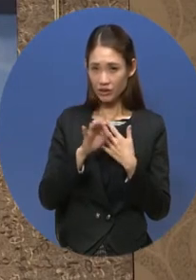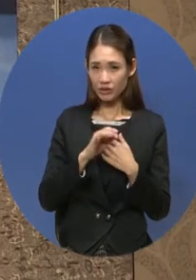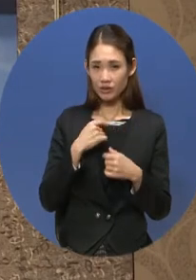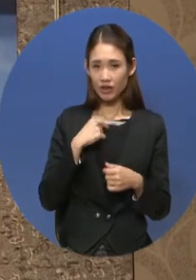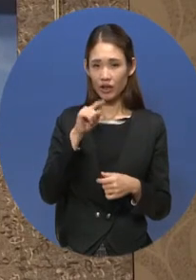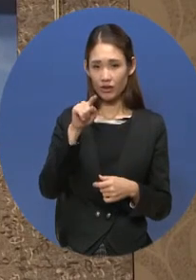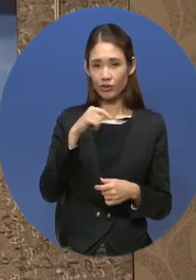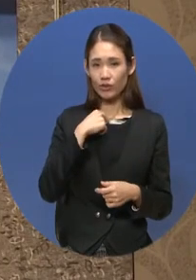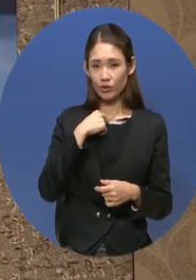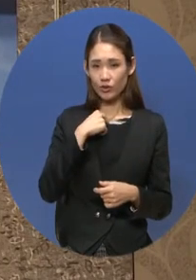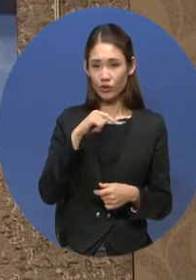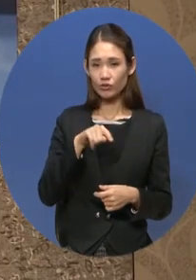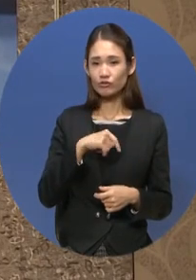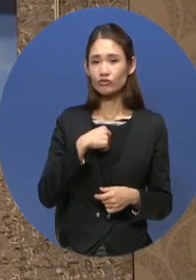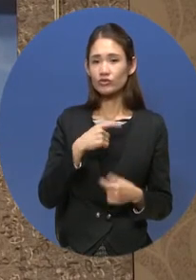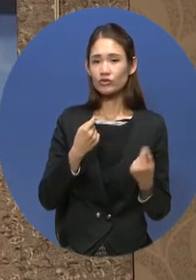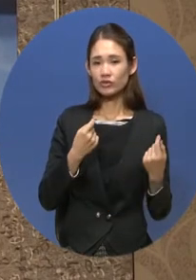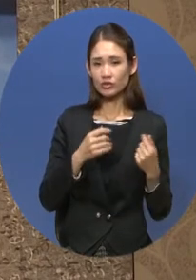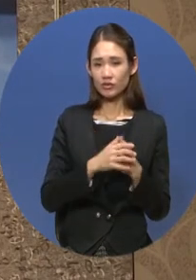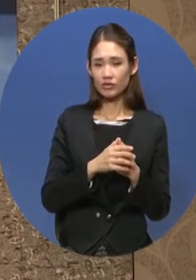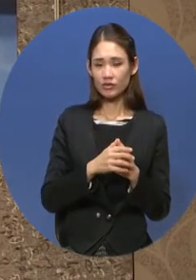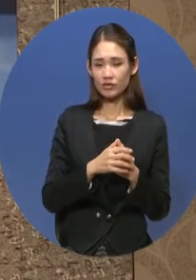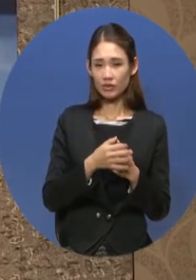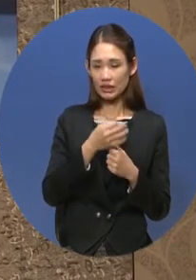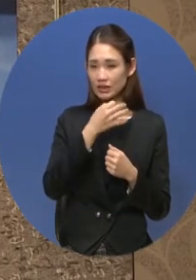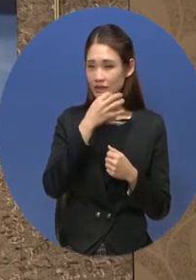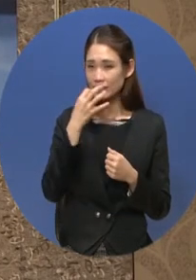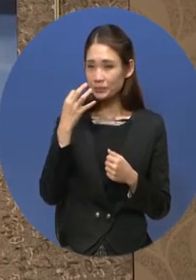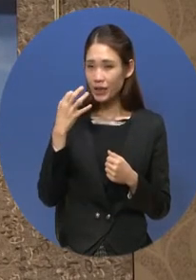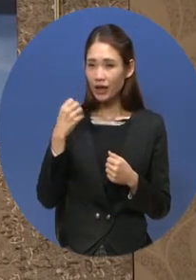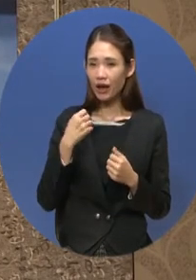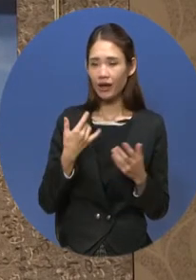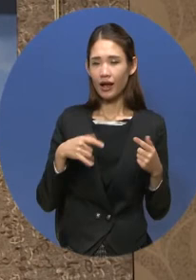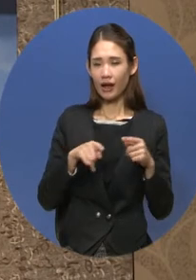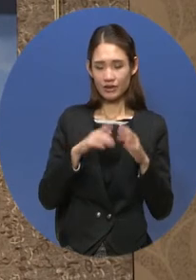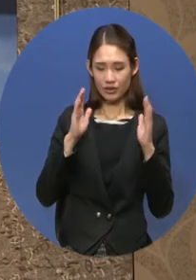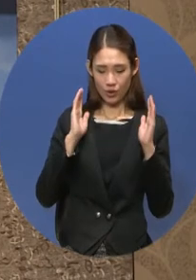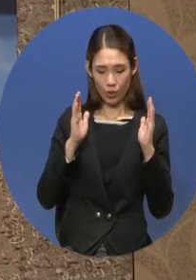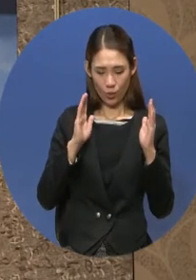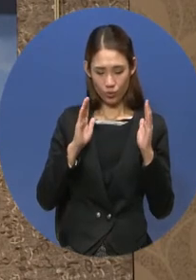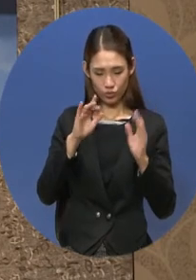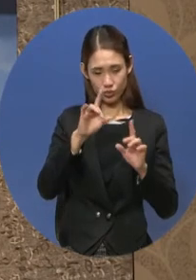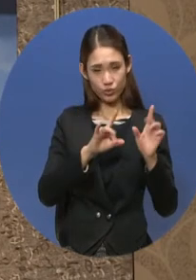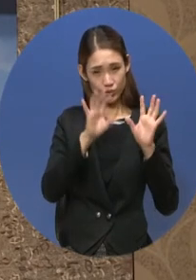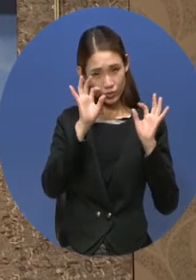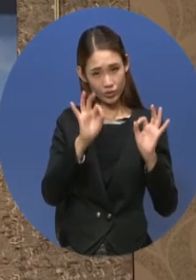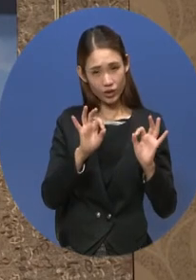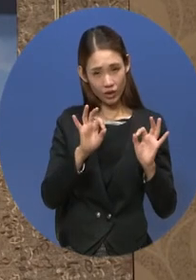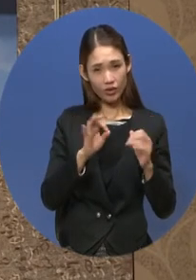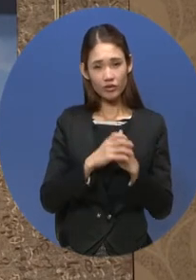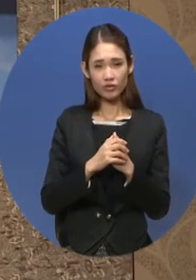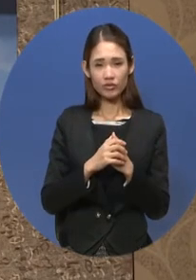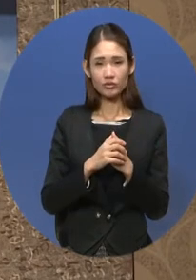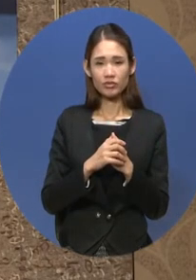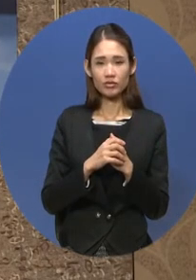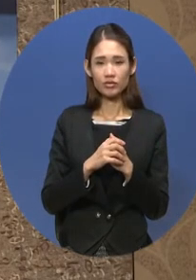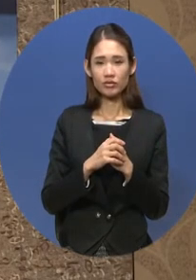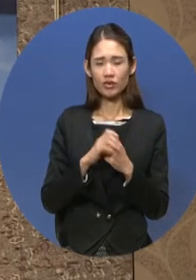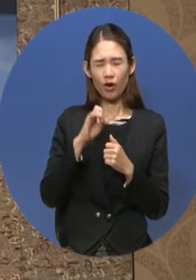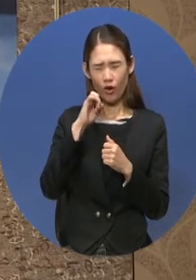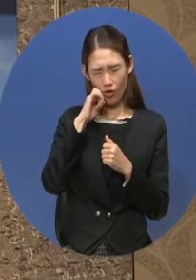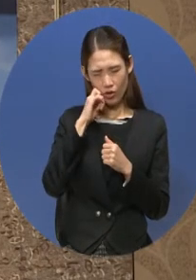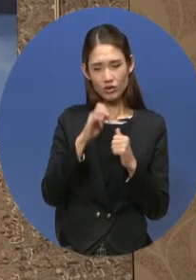저거 우리도 있다. 이렇게 하면서 흥미를 가지고 같이 공부를 하는 걸 보고서 네. 아, 꼭 이렇게